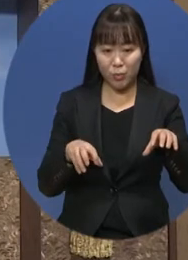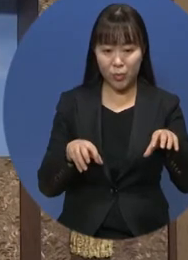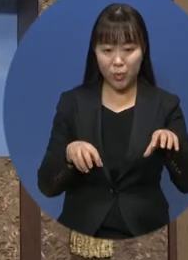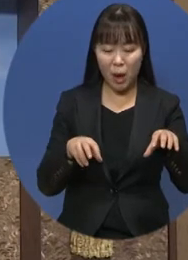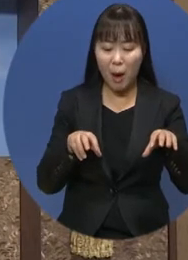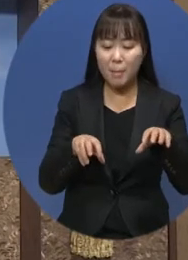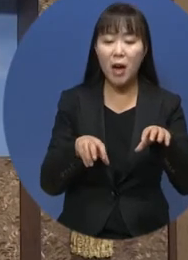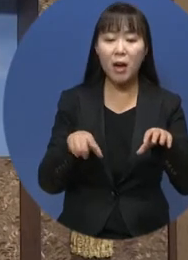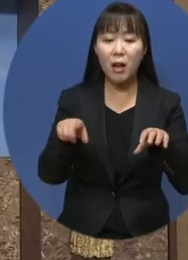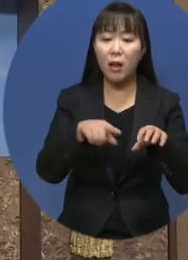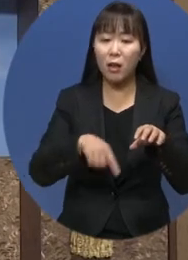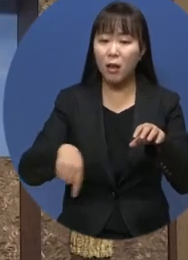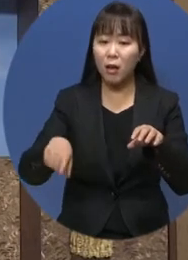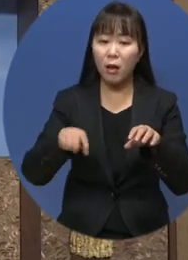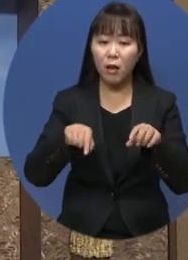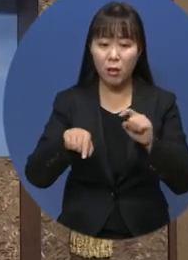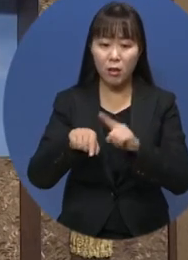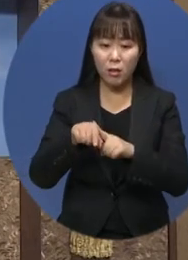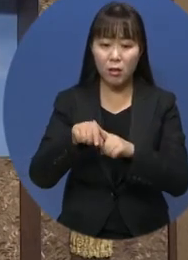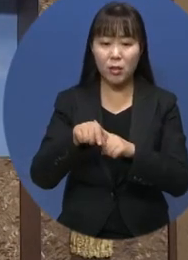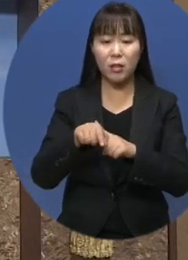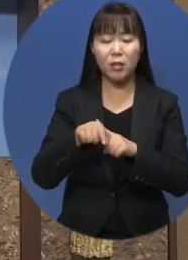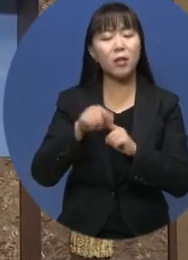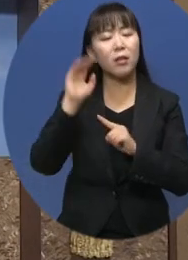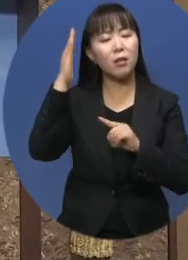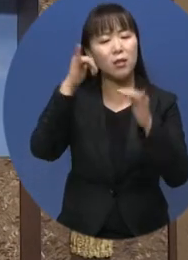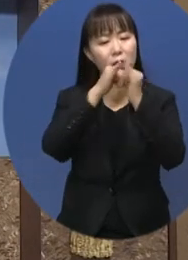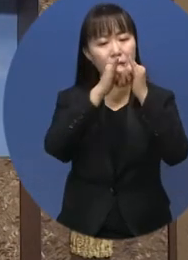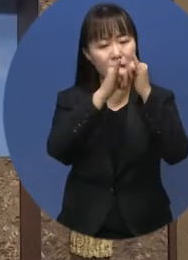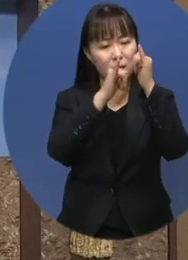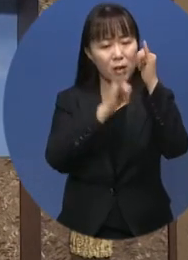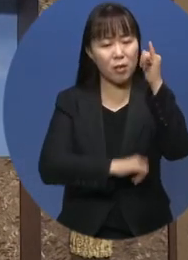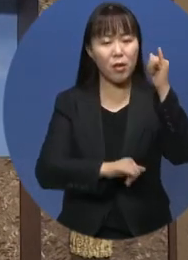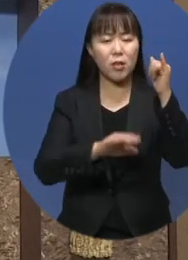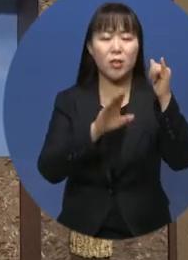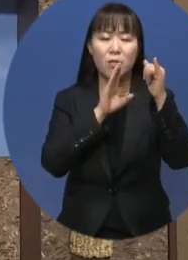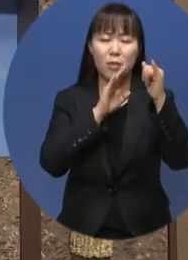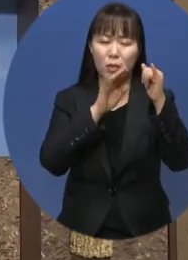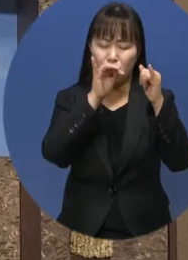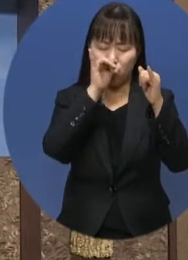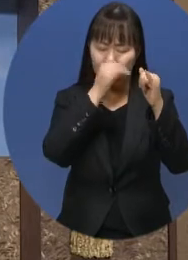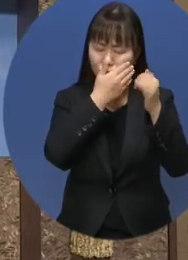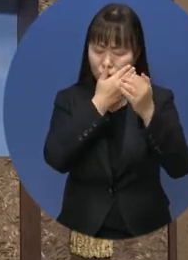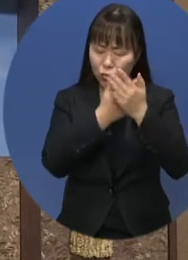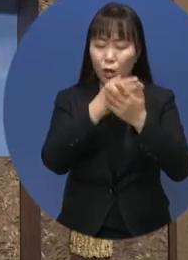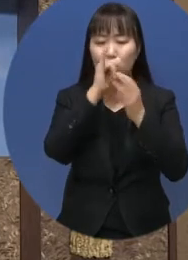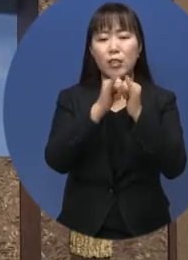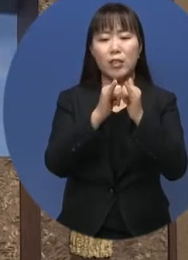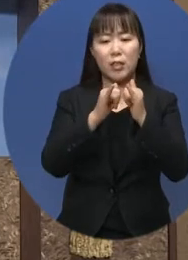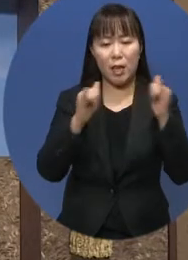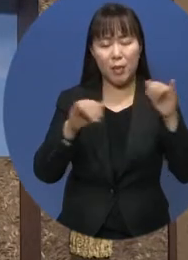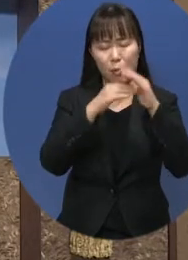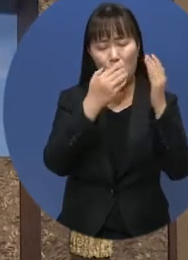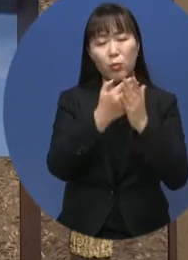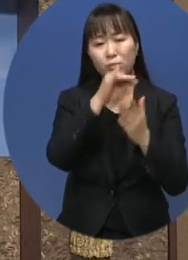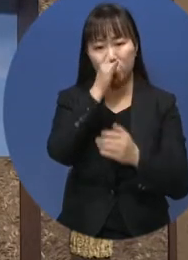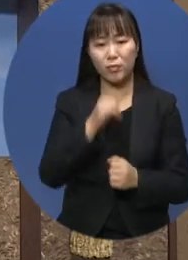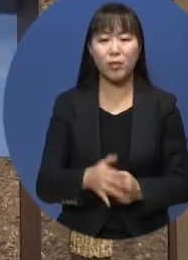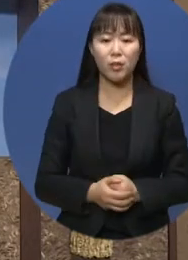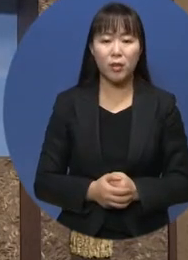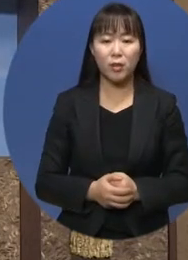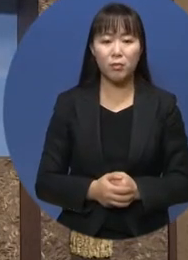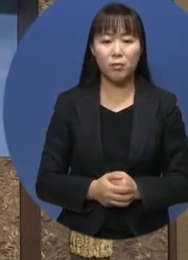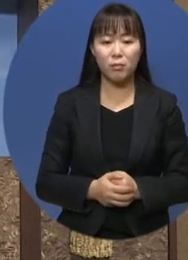접하는데 어여 기 공동묘지에 는 근현대사의 아주 중요한 미인들은 다 개설 아